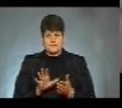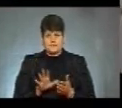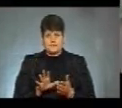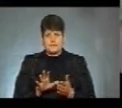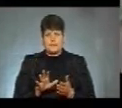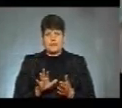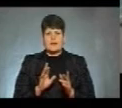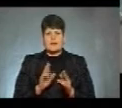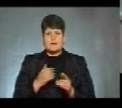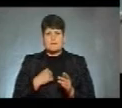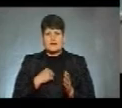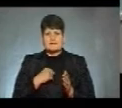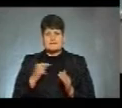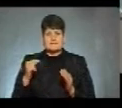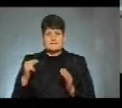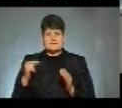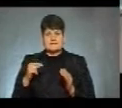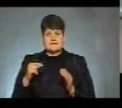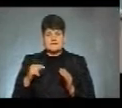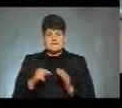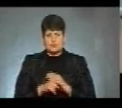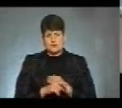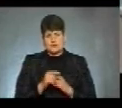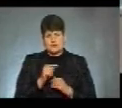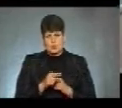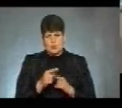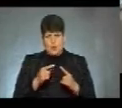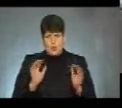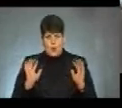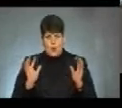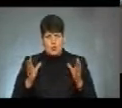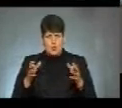саме як ми виходили з того оточення, нас